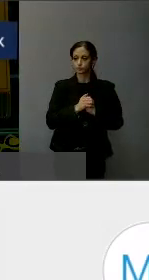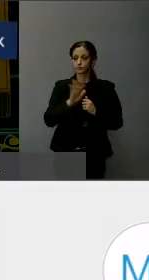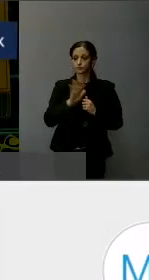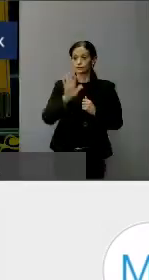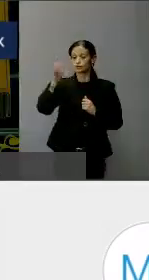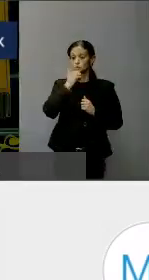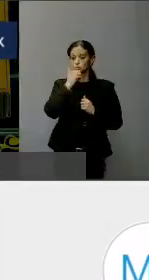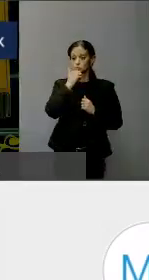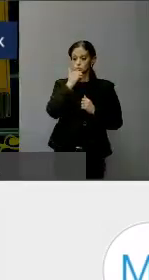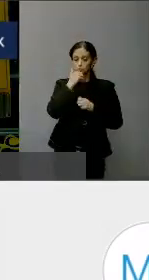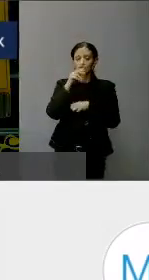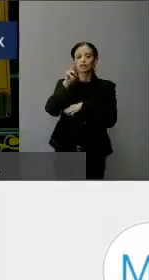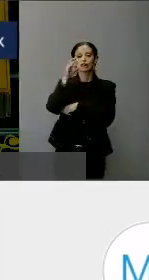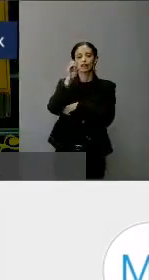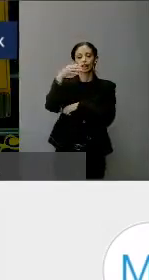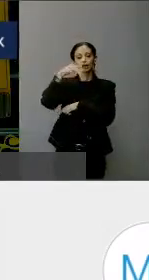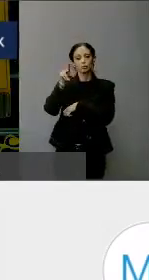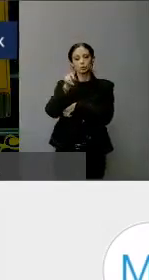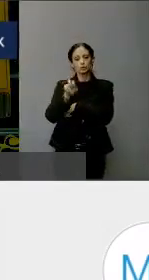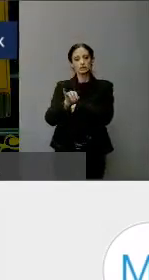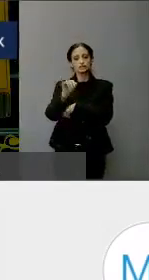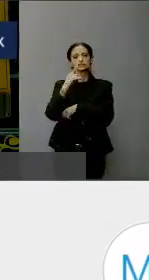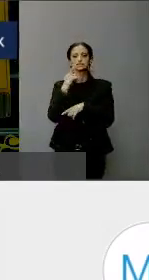busi contrario contrario